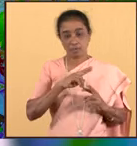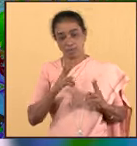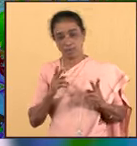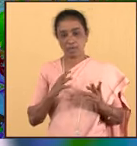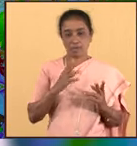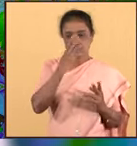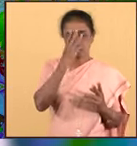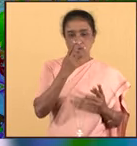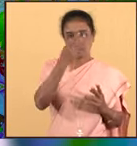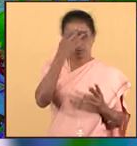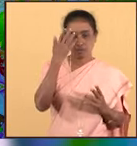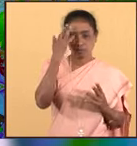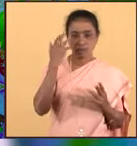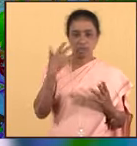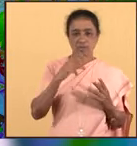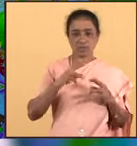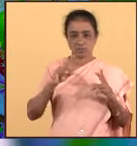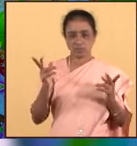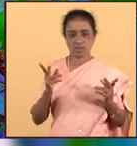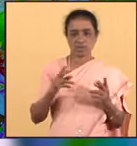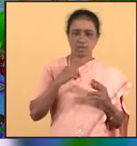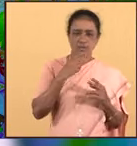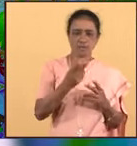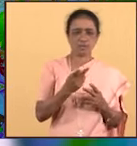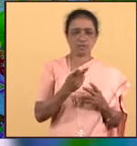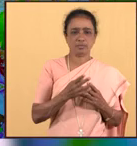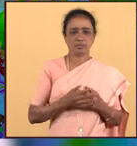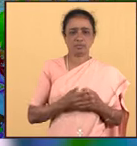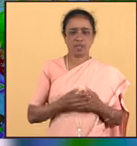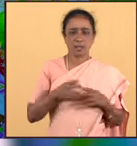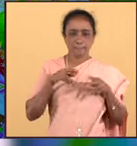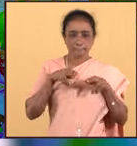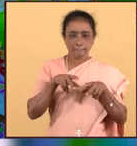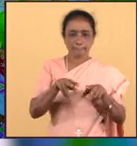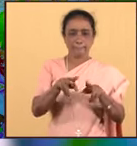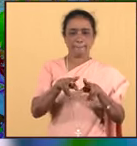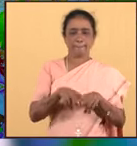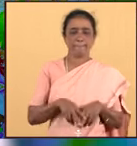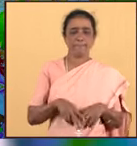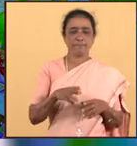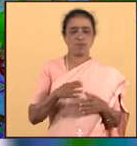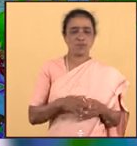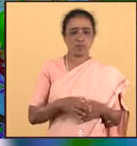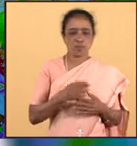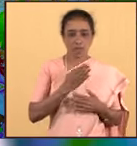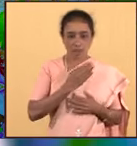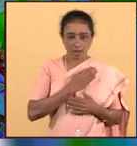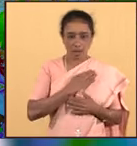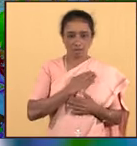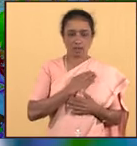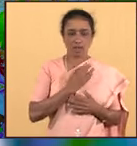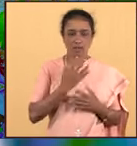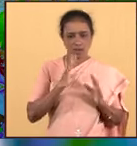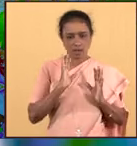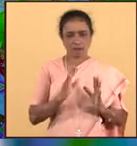என்னது பிற மதத்தை என்னது பரப்புதல், அந்த மதத்தை வந்து பரப்புதக்கூடியதாகவும் பின்பற்றுதலாகவும் சமயத்தின்